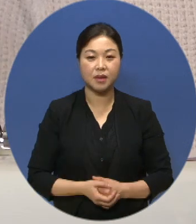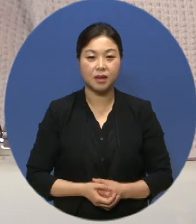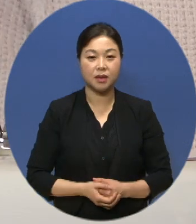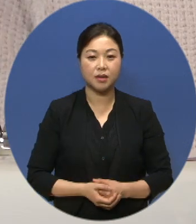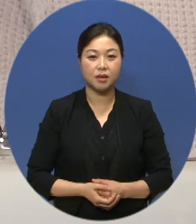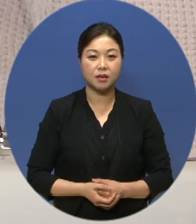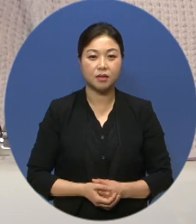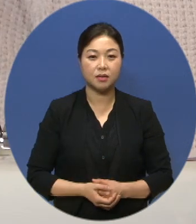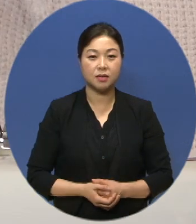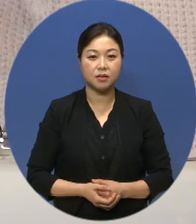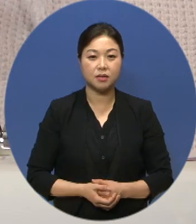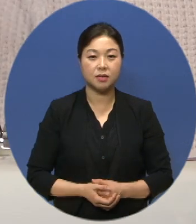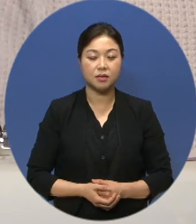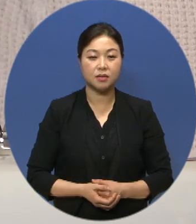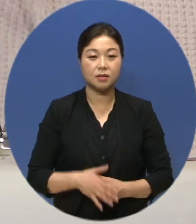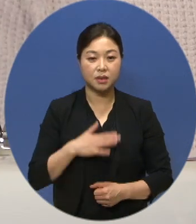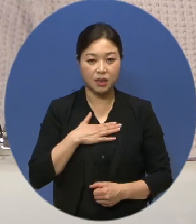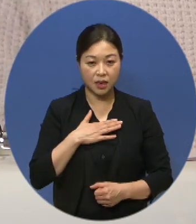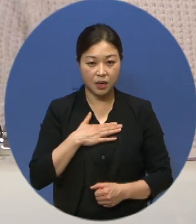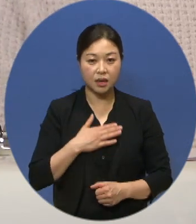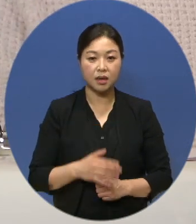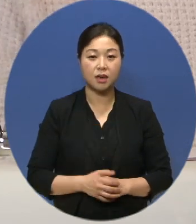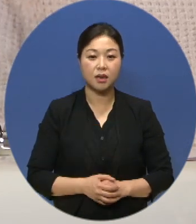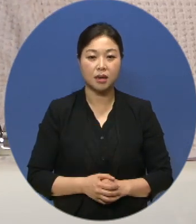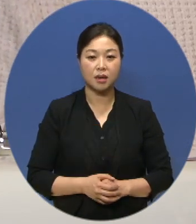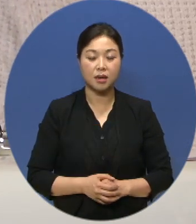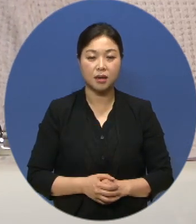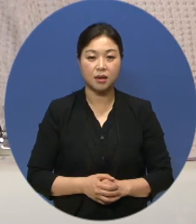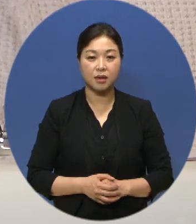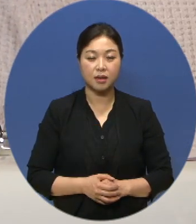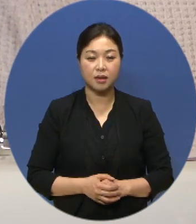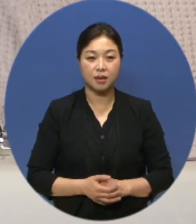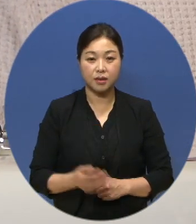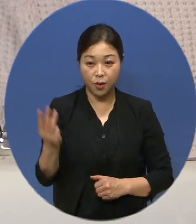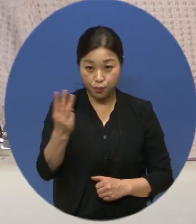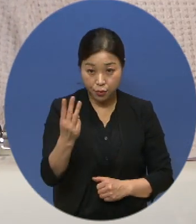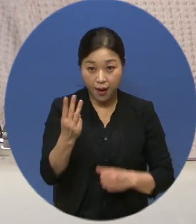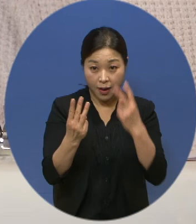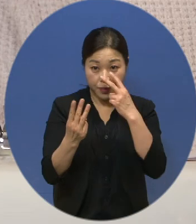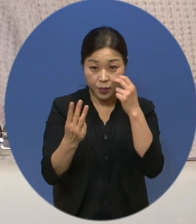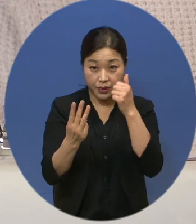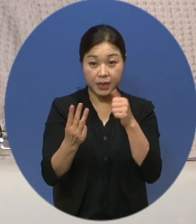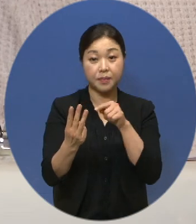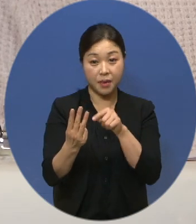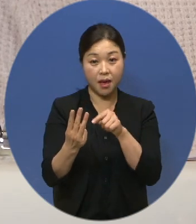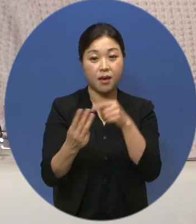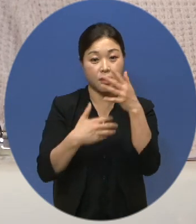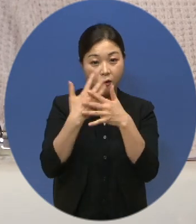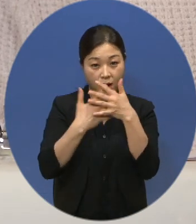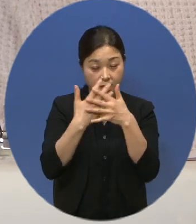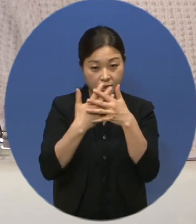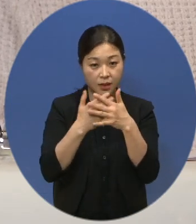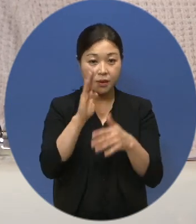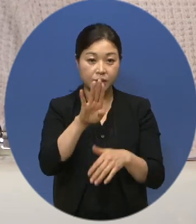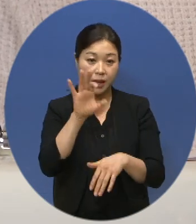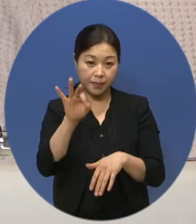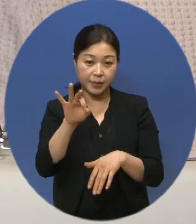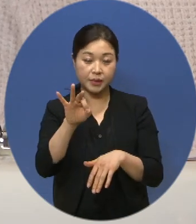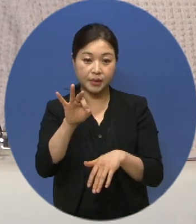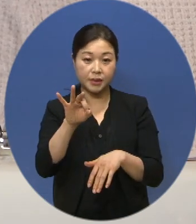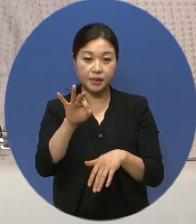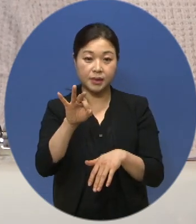네, 일단은 제가 이 나머지 세 분의 감독님들의 영화를 베리어